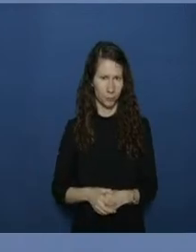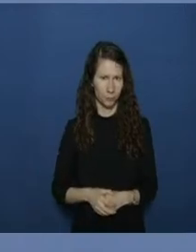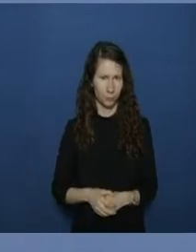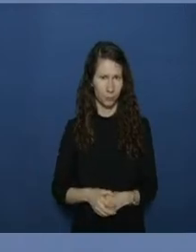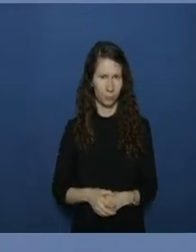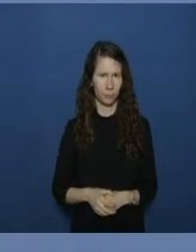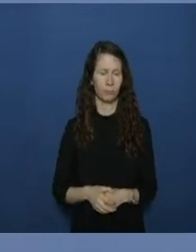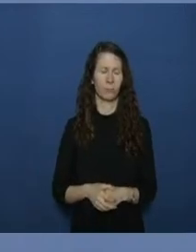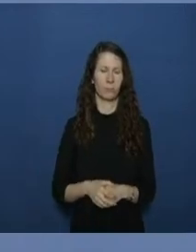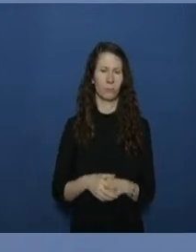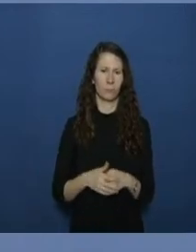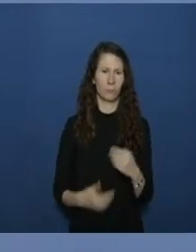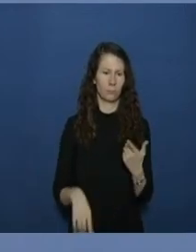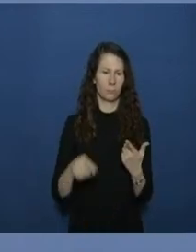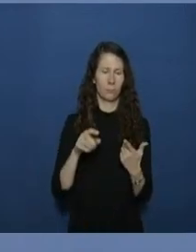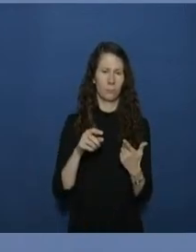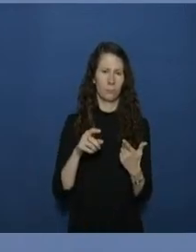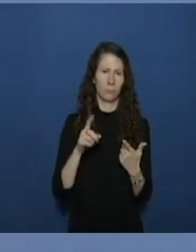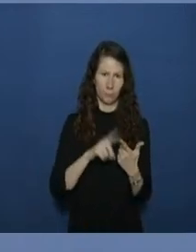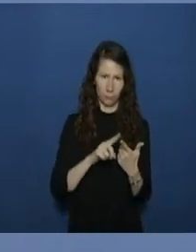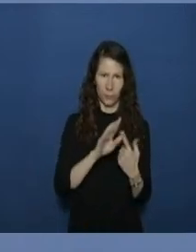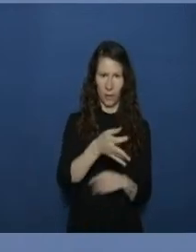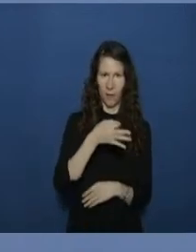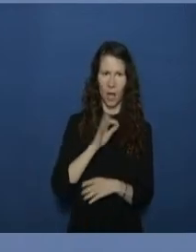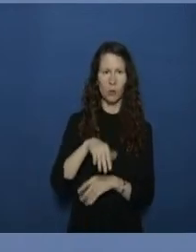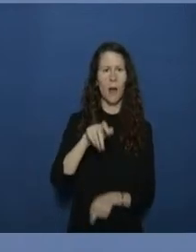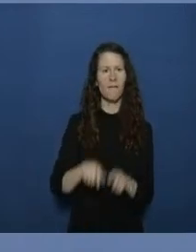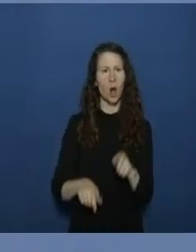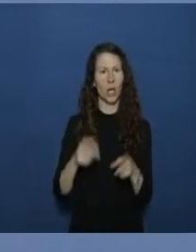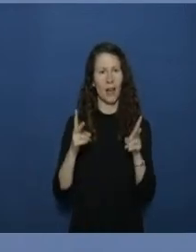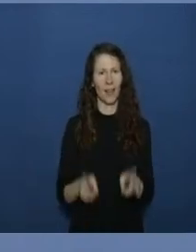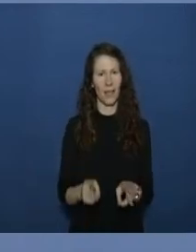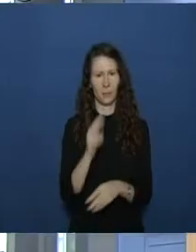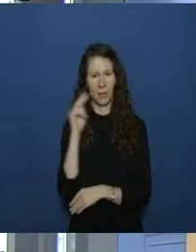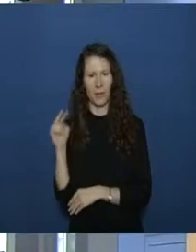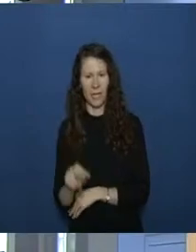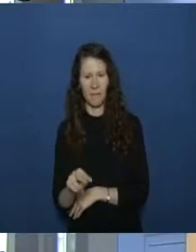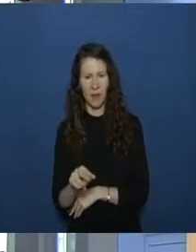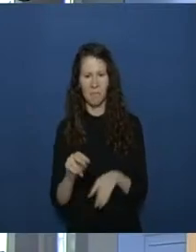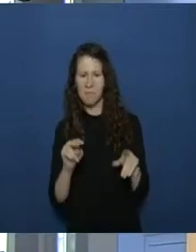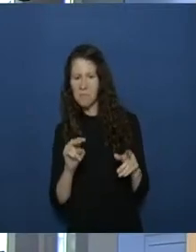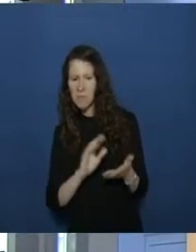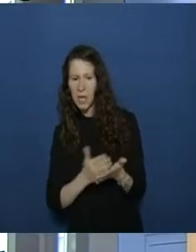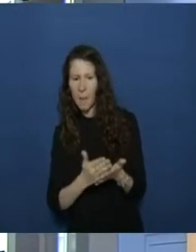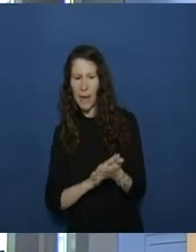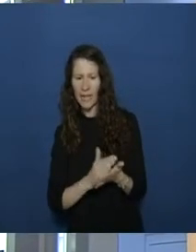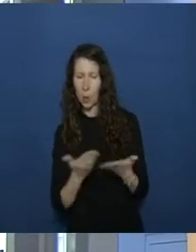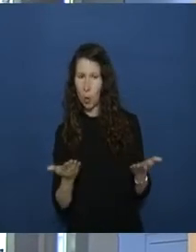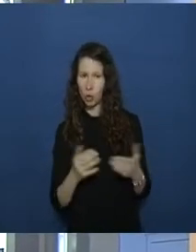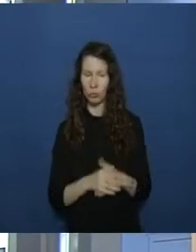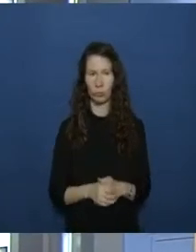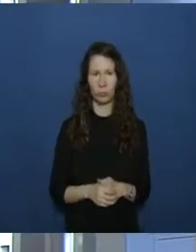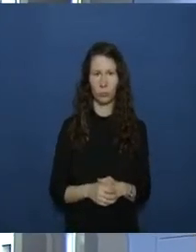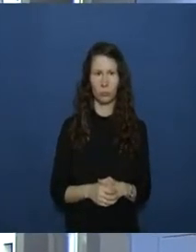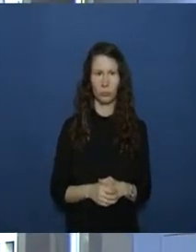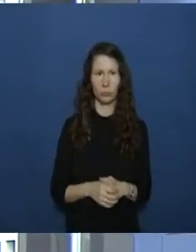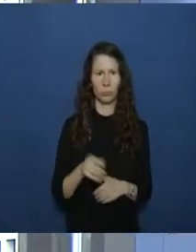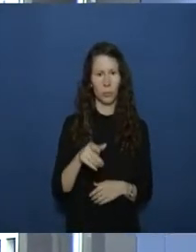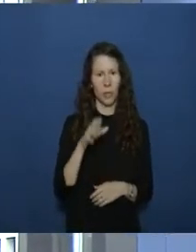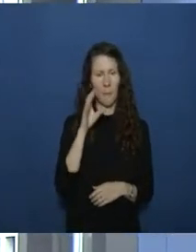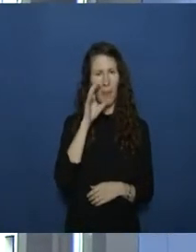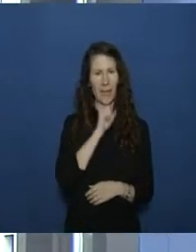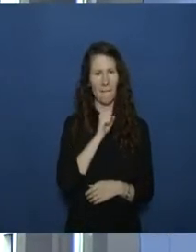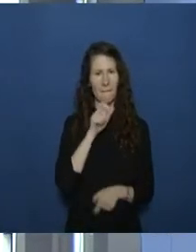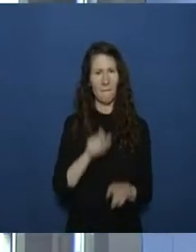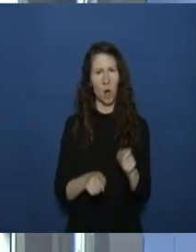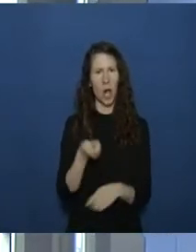der völkerrechtlichen Einordnung ist dazu zu sagen, dass die völkerrechtliche Normierung des Begriffs